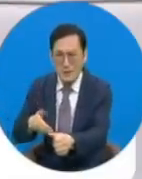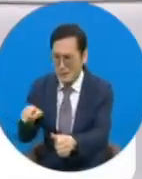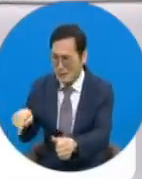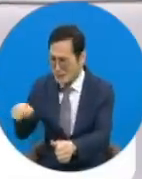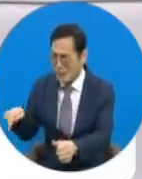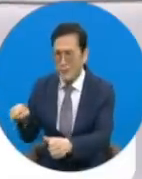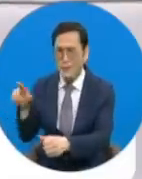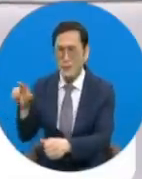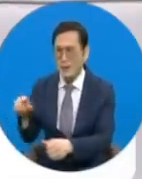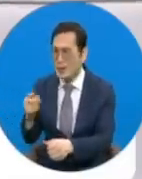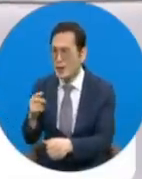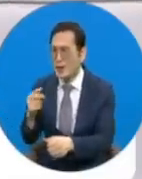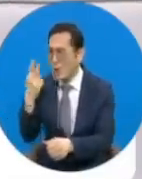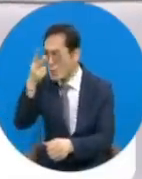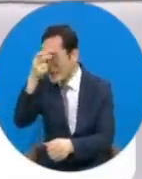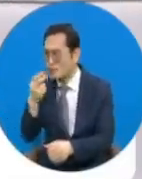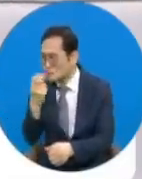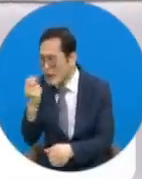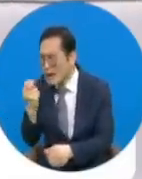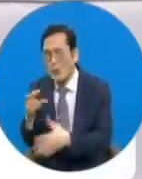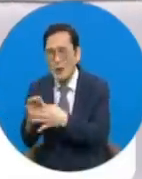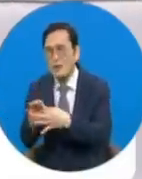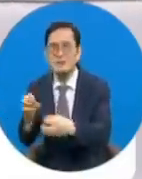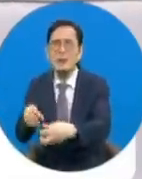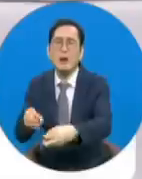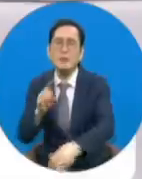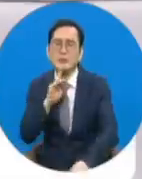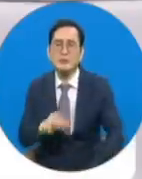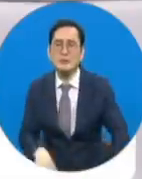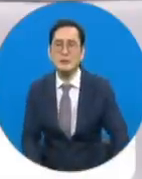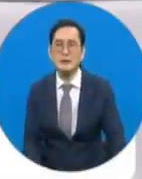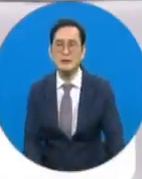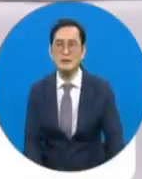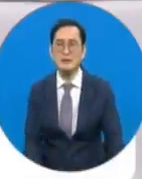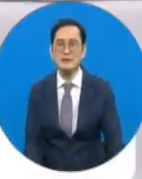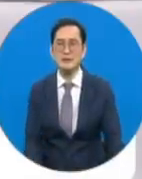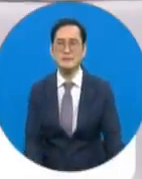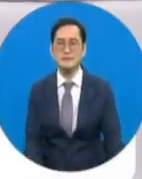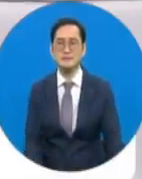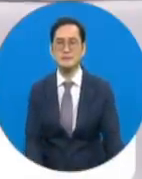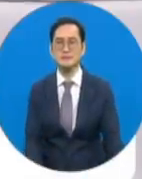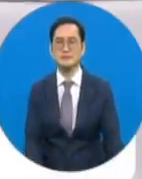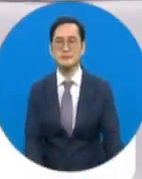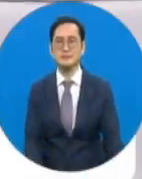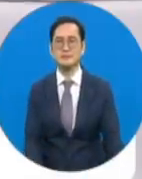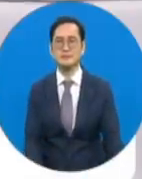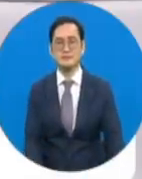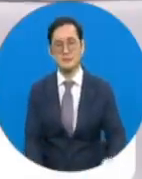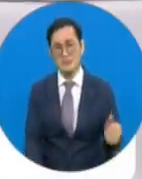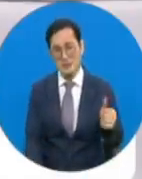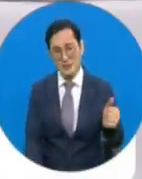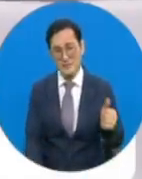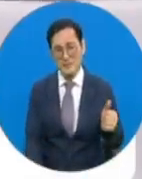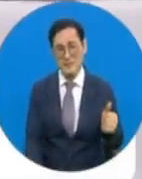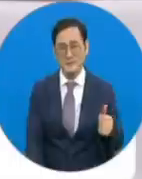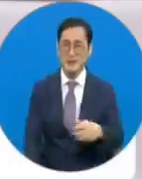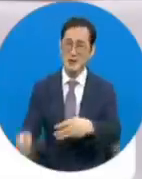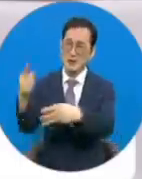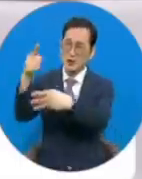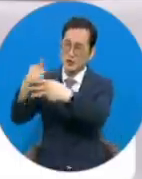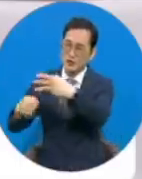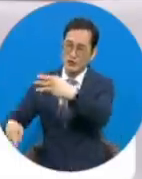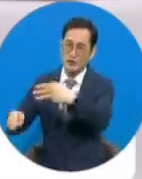가당한가 모르겠어요. 근데 이제 이분은요, 정치 이념은 어떤지 잘 모르겠어요. 근데 윤석열